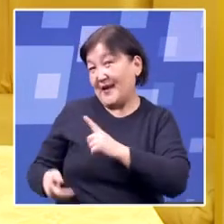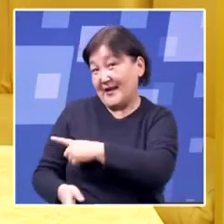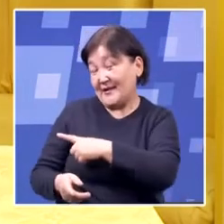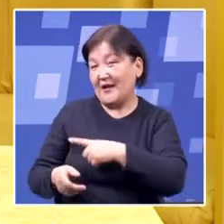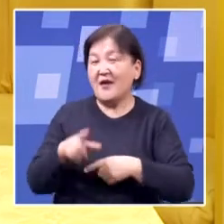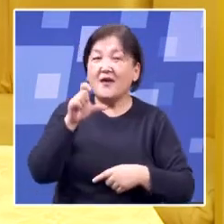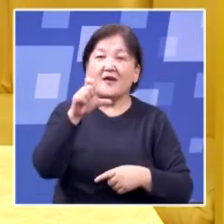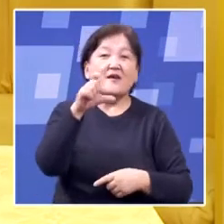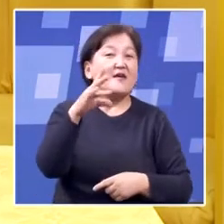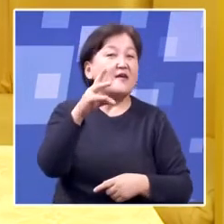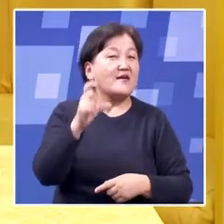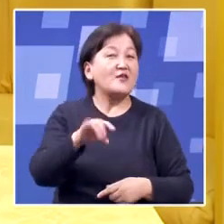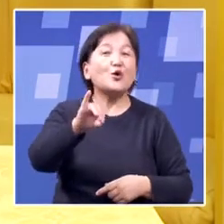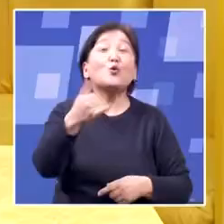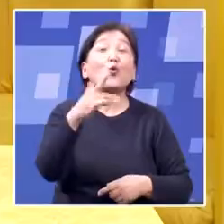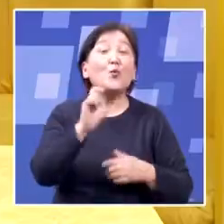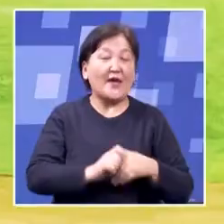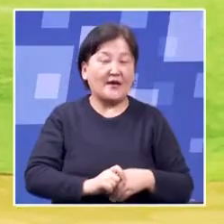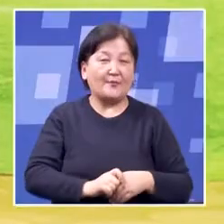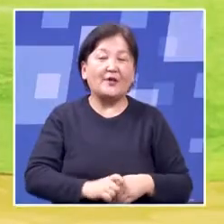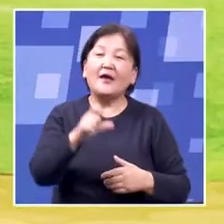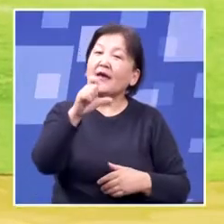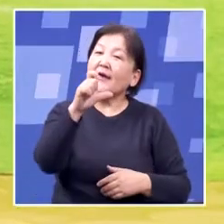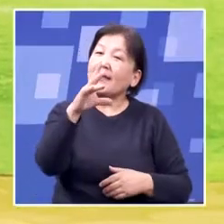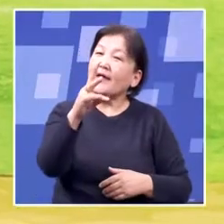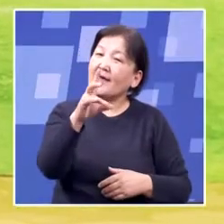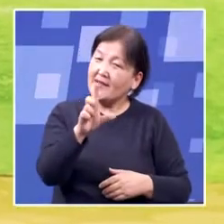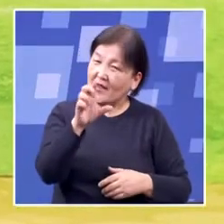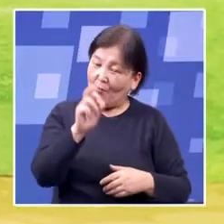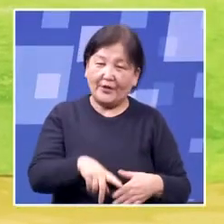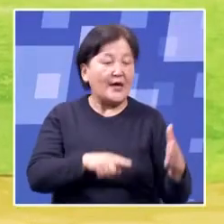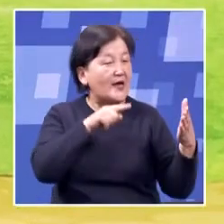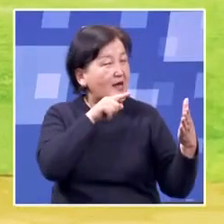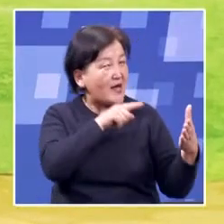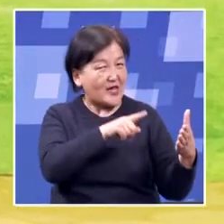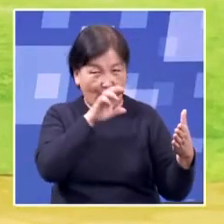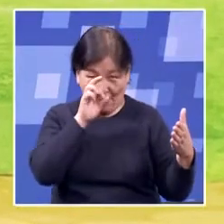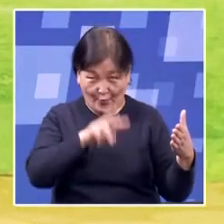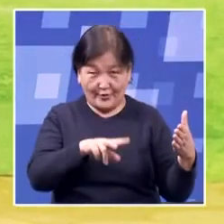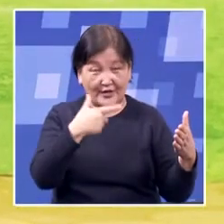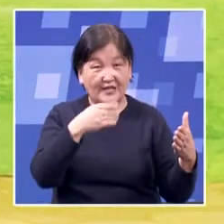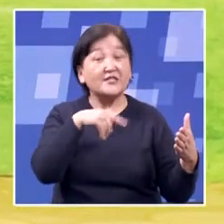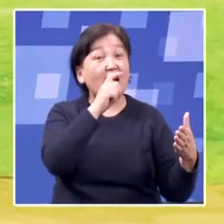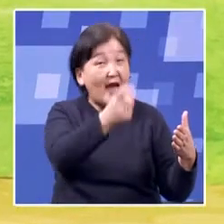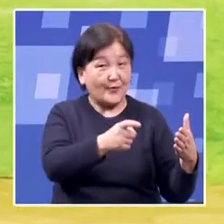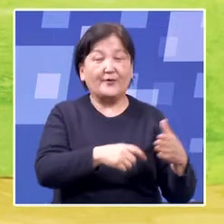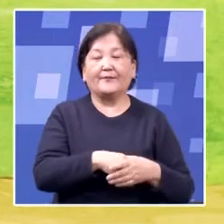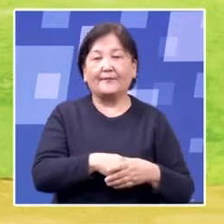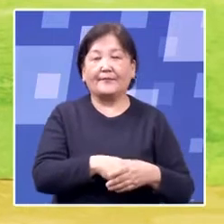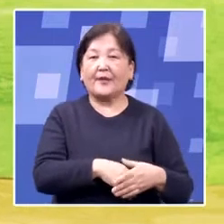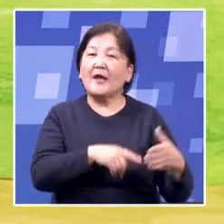Энэ юу вэ гэсэн асуултанд хариулахдаа энэ бол гэж хариулна. Та нарыг энэ бол гэж хариулсан гэдэгт багш нь итгэлтэй